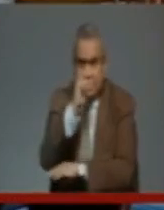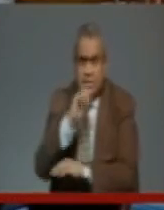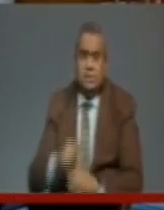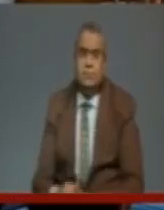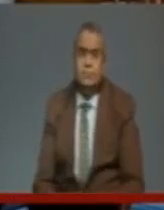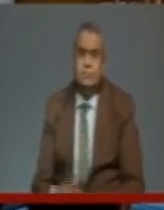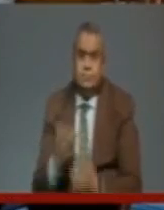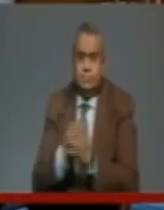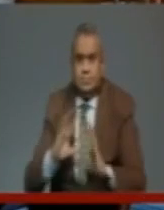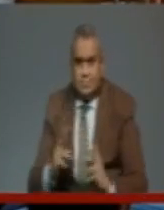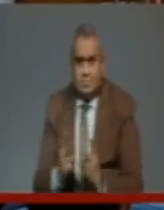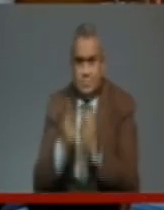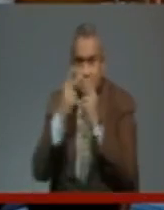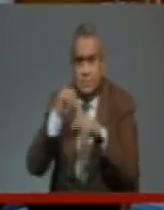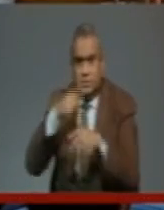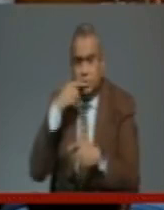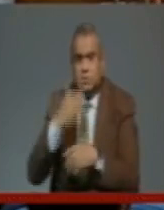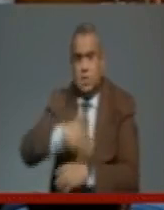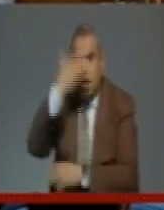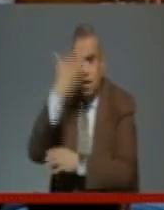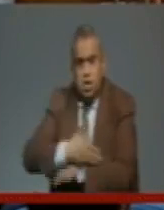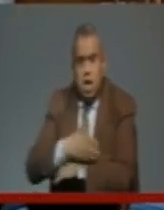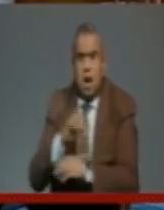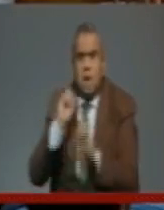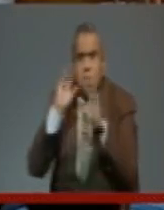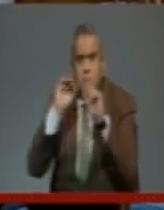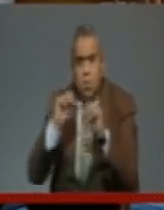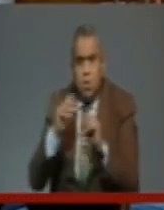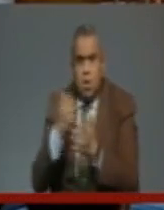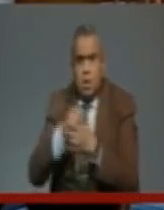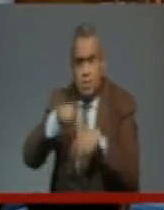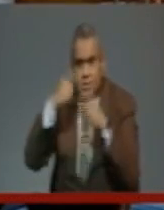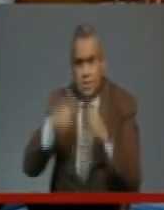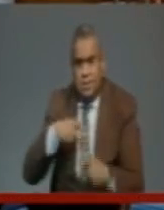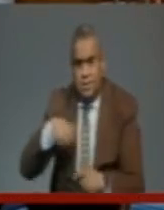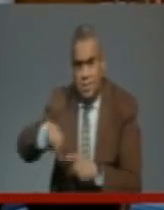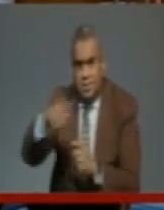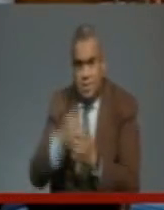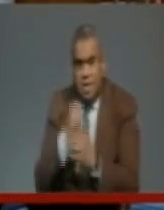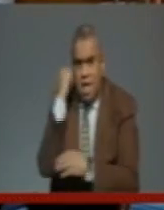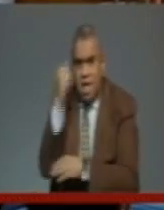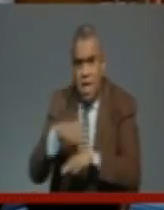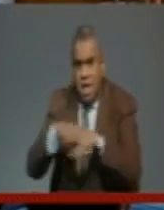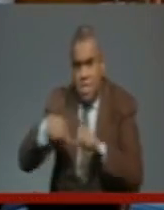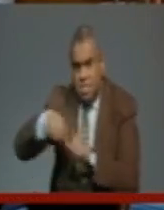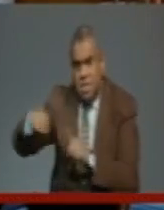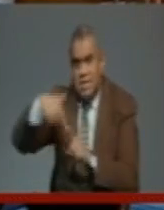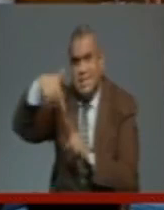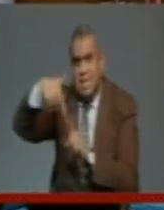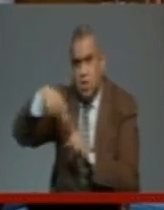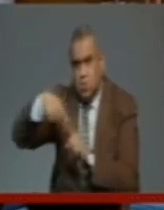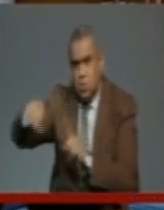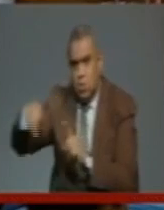وتطوير للاشارات، مرورا بالمينا الجاف في الثالث من اكتوبر اللي بيربطه بهذا